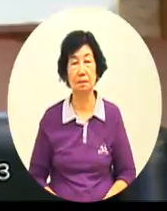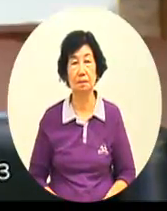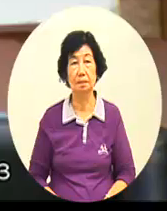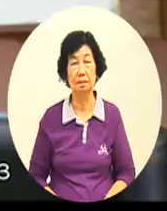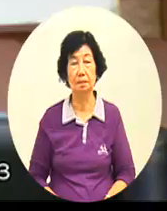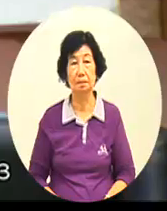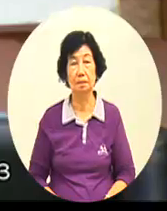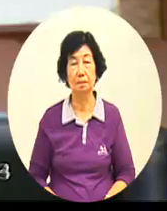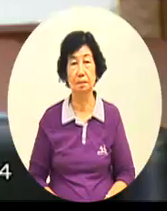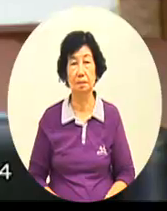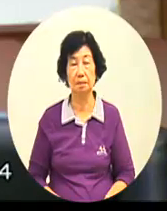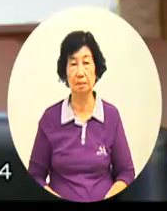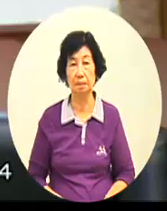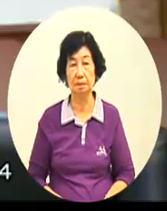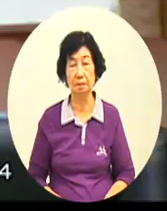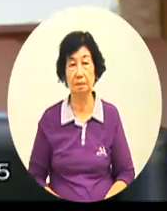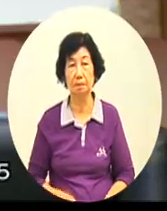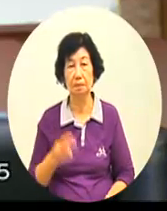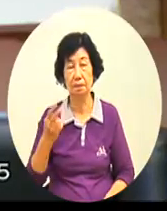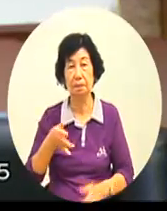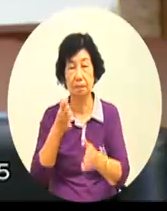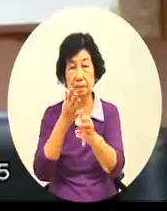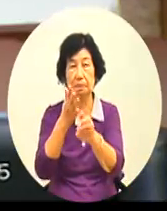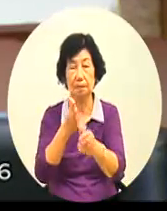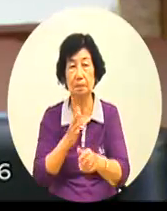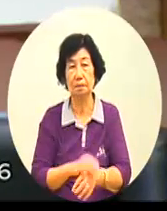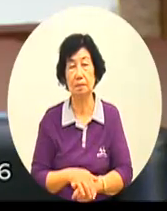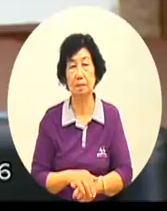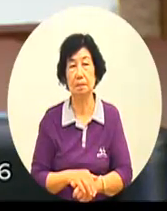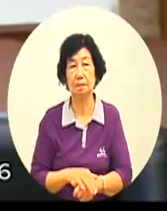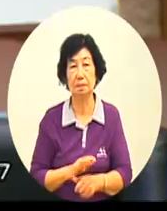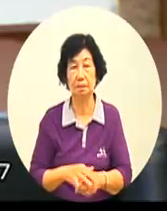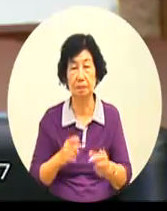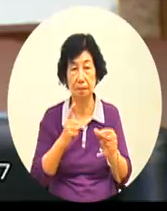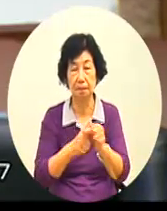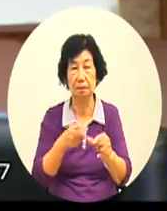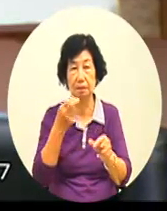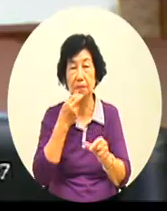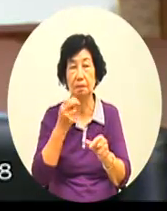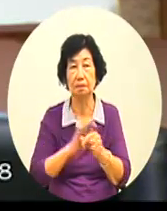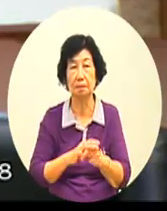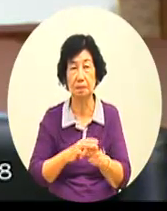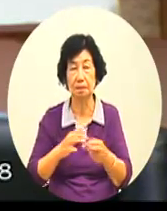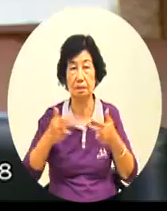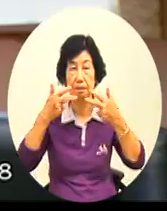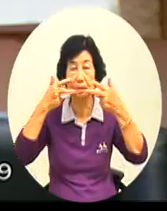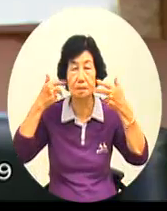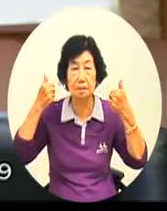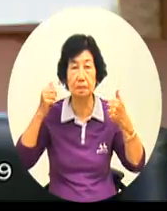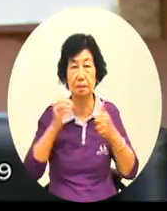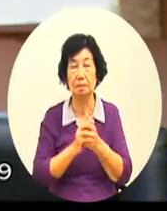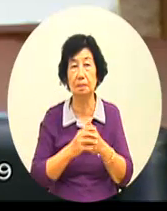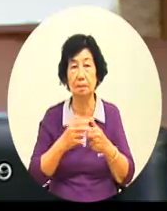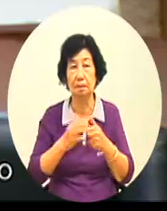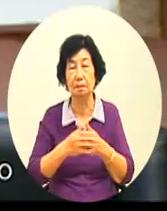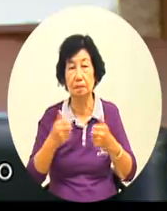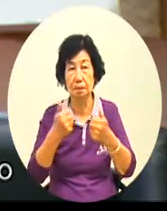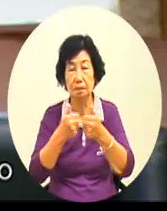我再问主委，我们中央原民会补助给桃园区公所